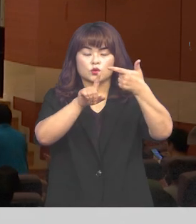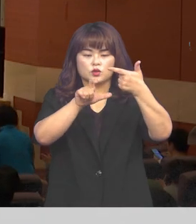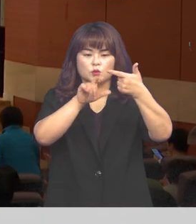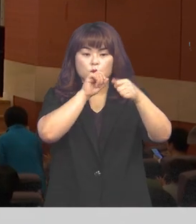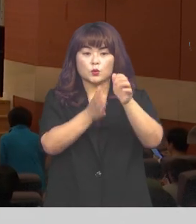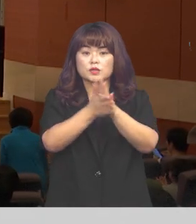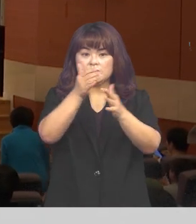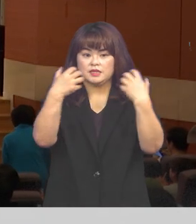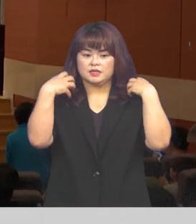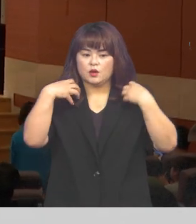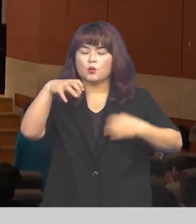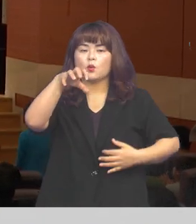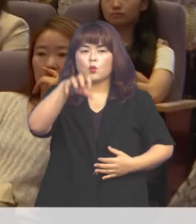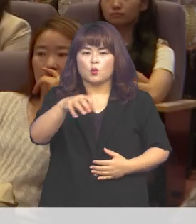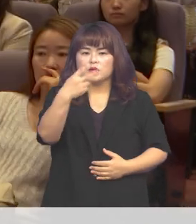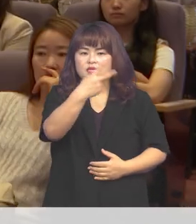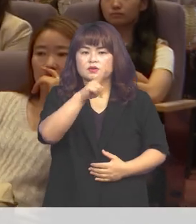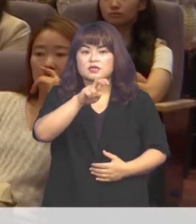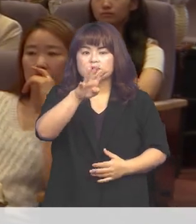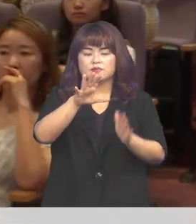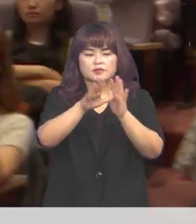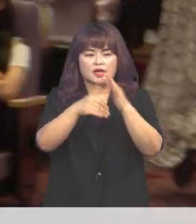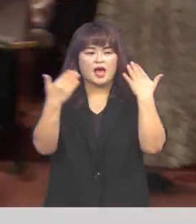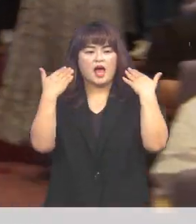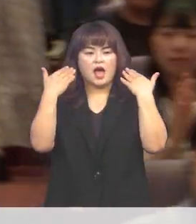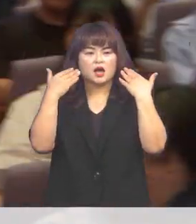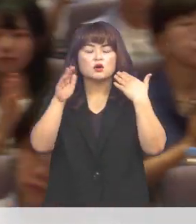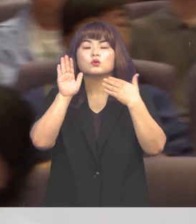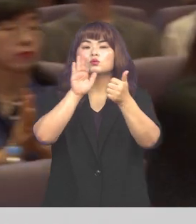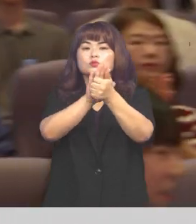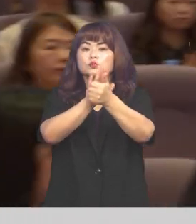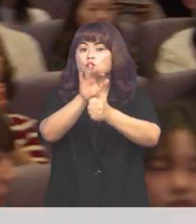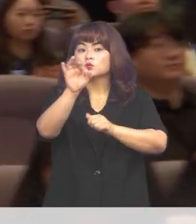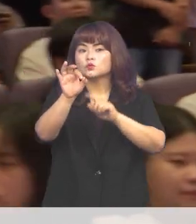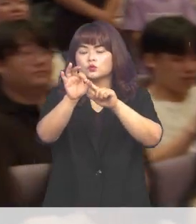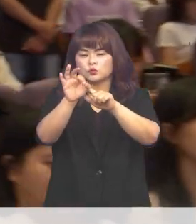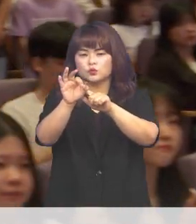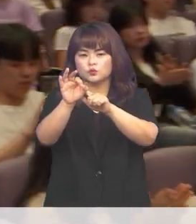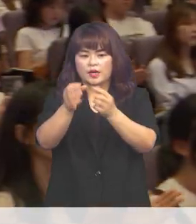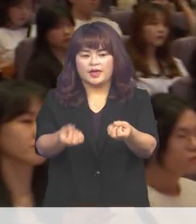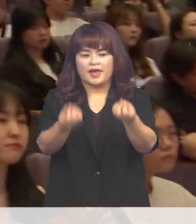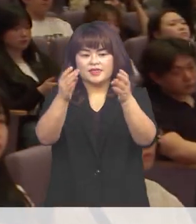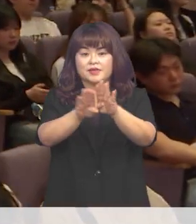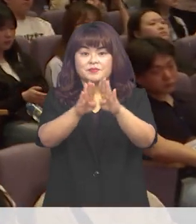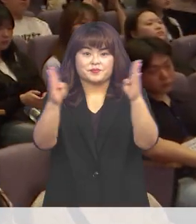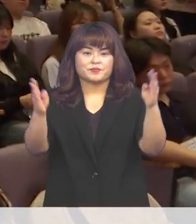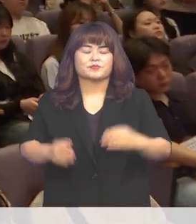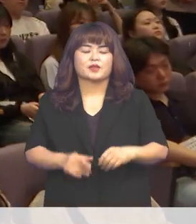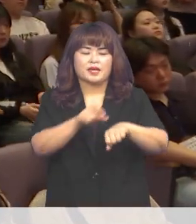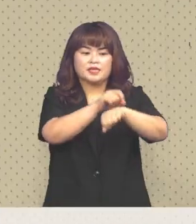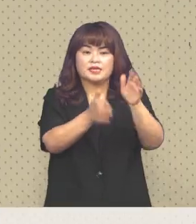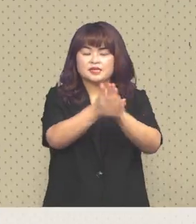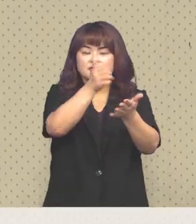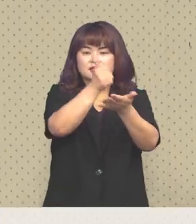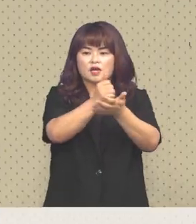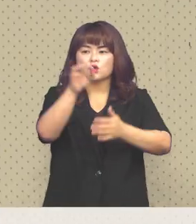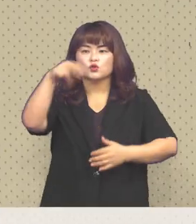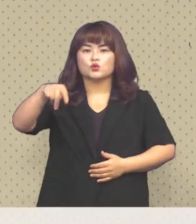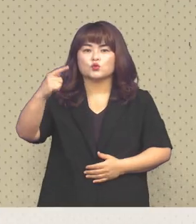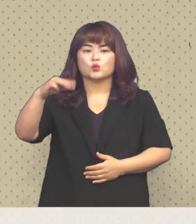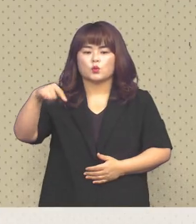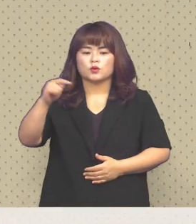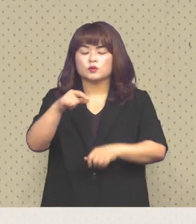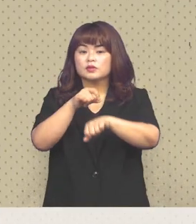15일 시청 에이스홀에서 2024년 장학증서 수여식이 열렸습니다. 식에는 이상일 용인특례시장,